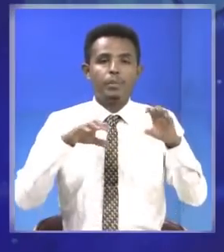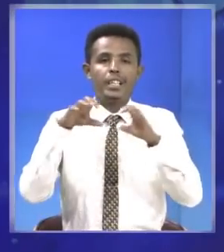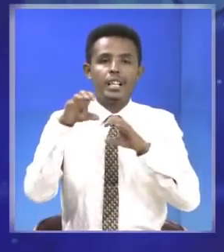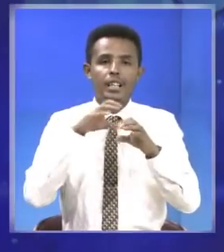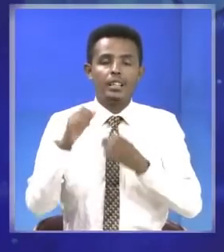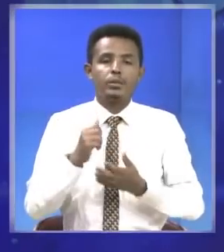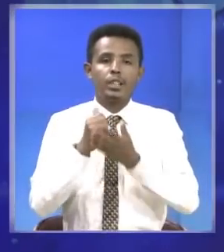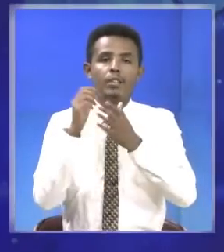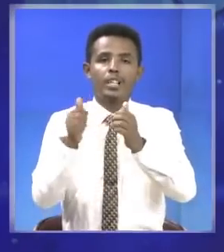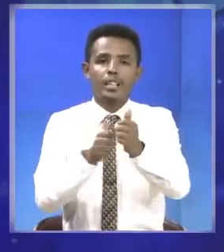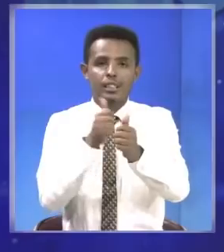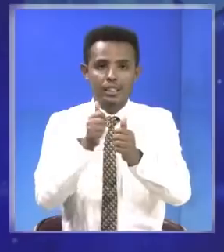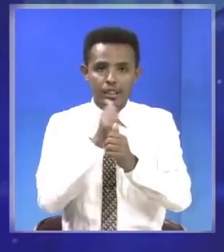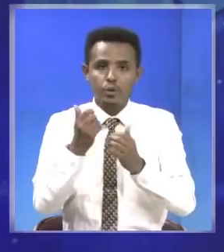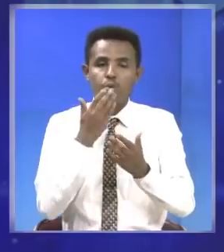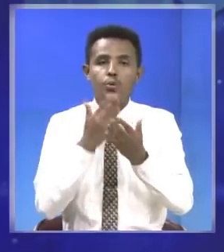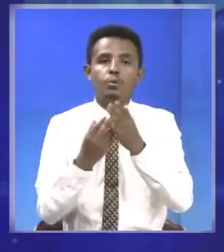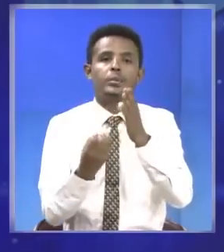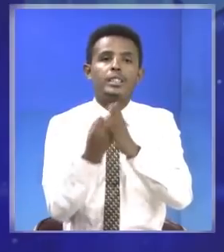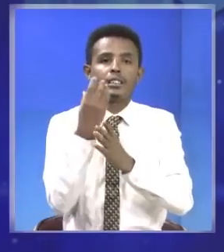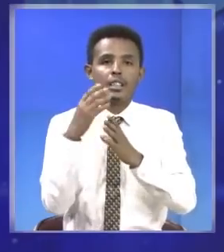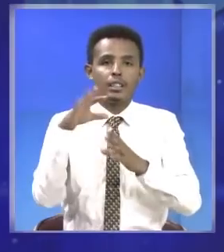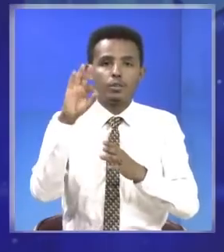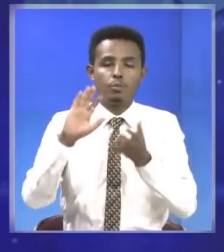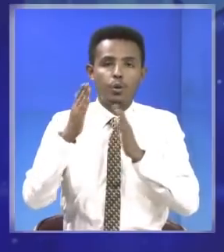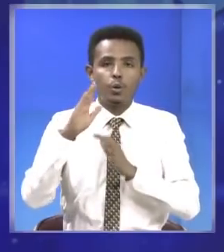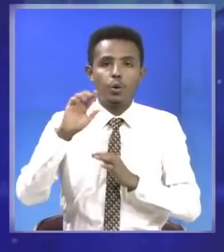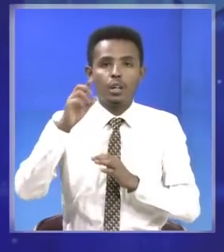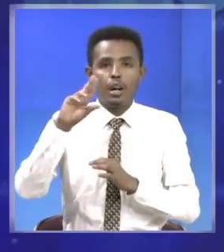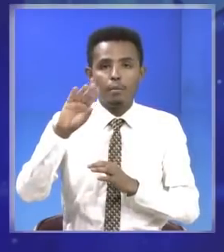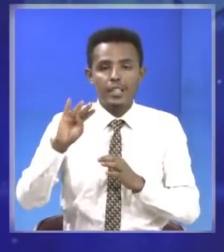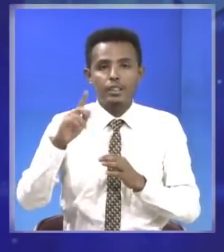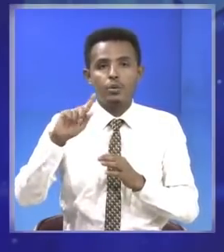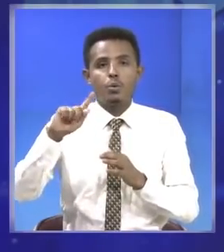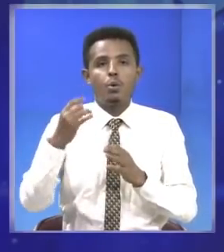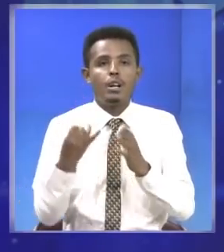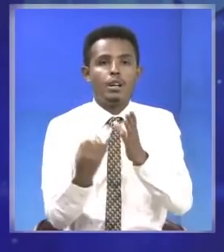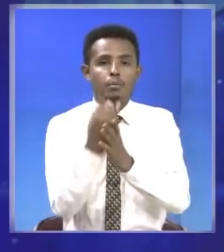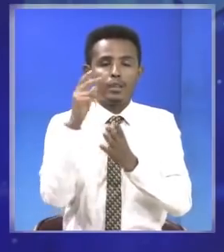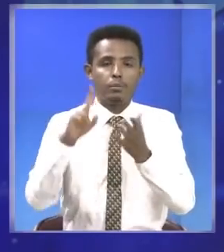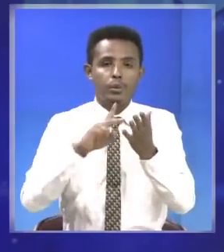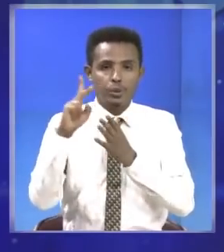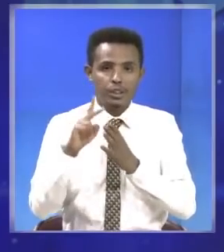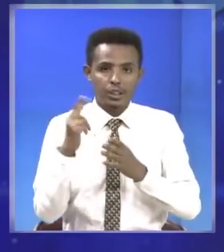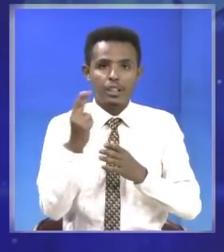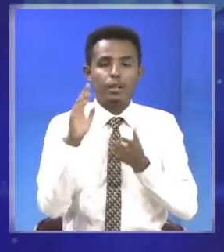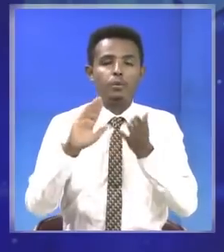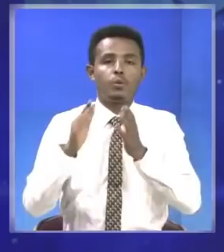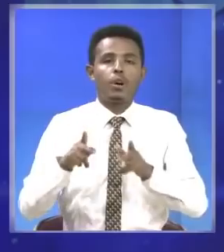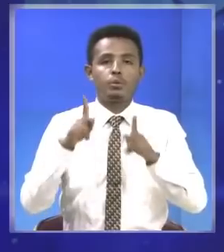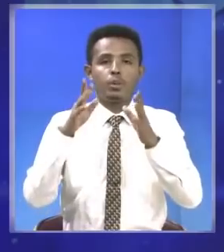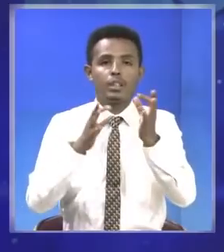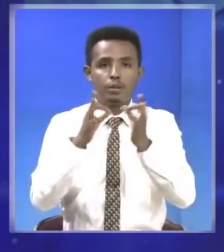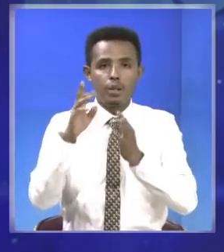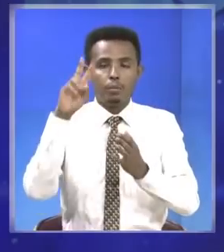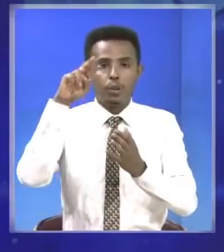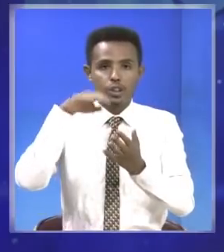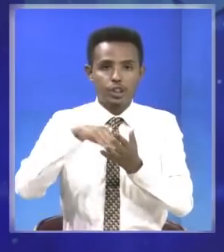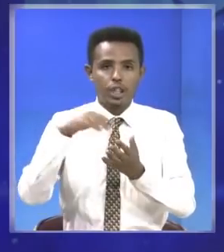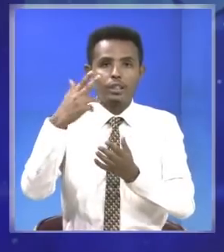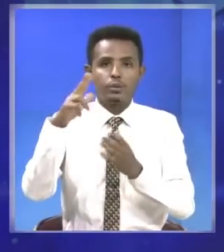በተደረገላቸው ድጋፍና ክትትል ጥሩ ምርት ያመረቱ መሆኑን በቆጋ መስኖ ልማት ፕሮጀክት ተጠቃሚ የሆኑ አርሶ አደሮች ተናገሩ።